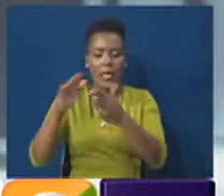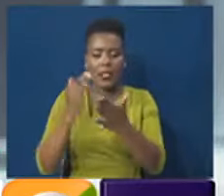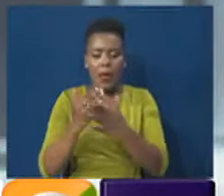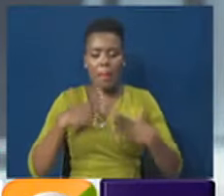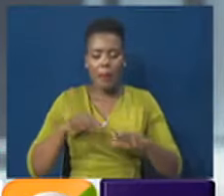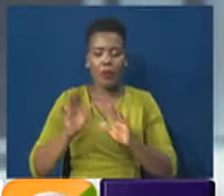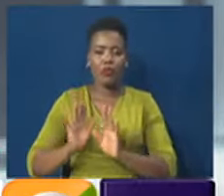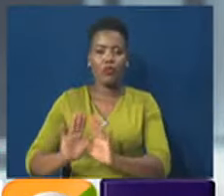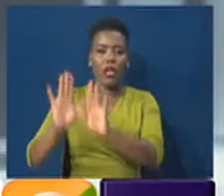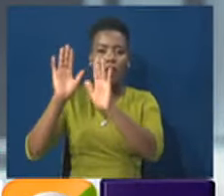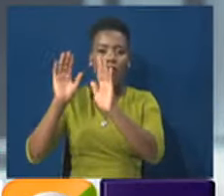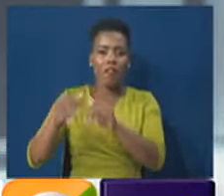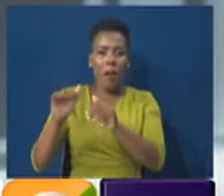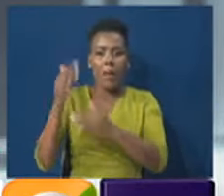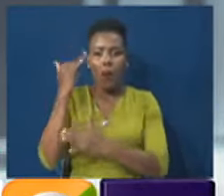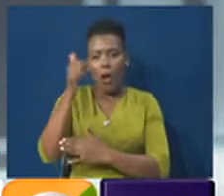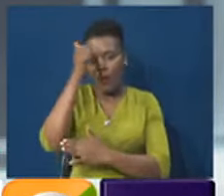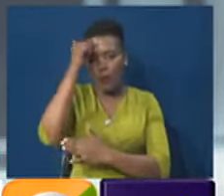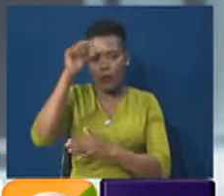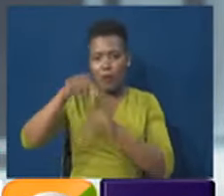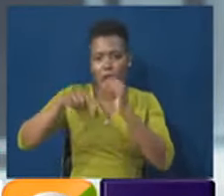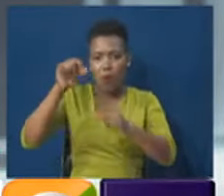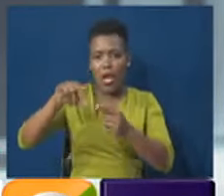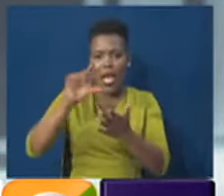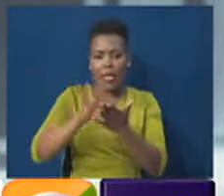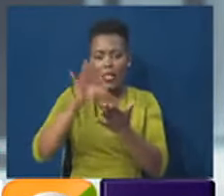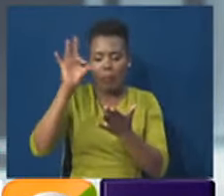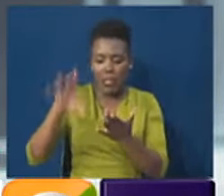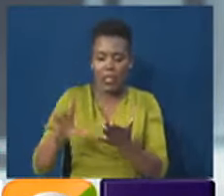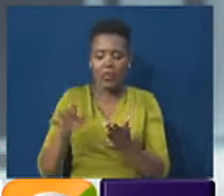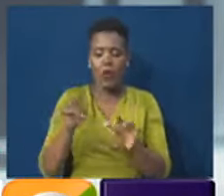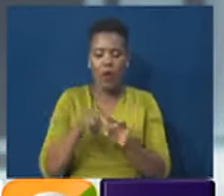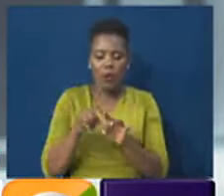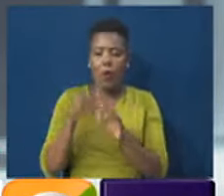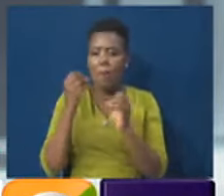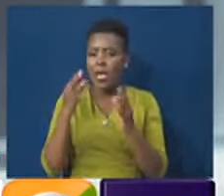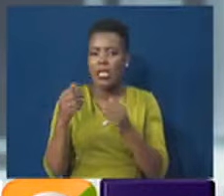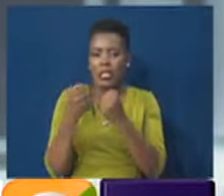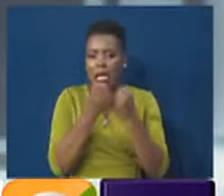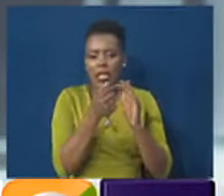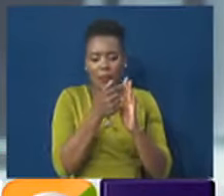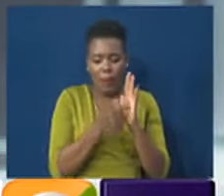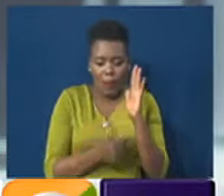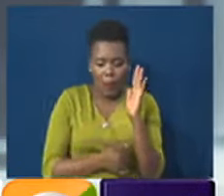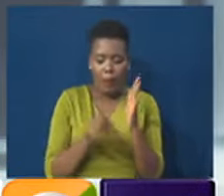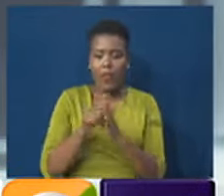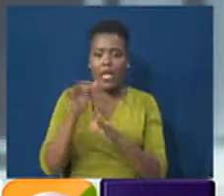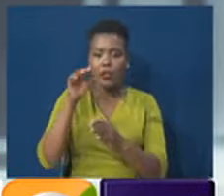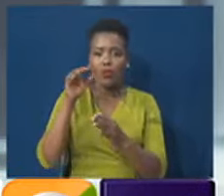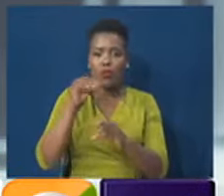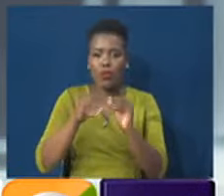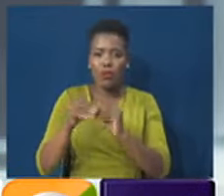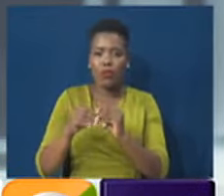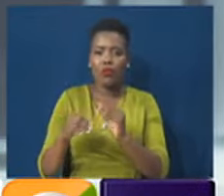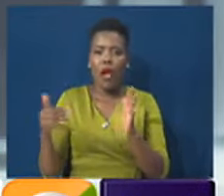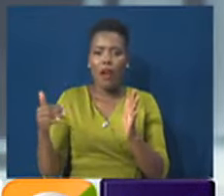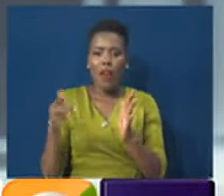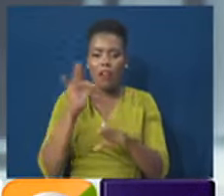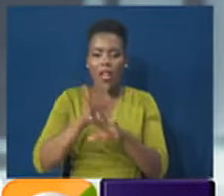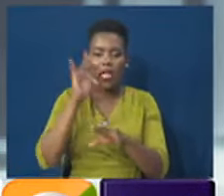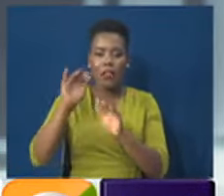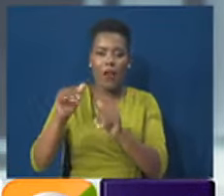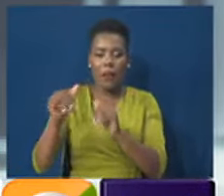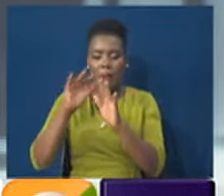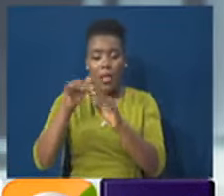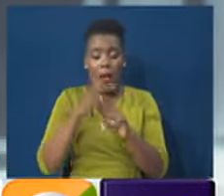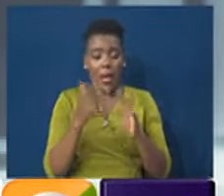kwa sababu ya bei ya mbolea na bei ya mambo mengine ambayo yanachangia katika ukulima. Kwa hivyo pia mpangilio wa serikali